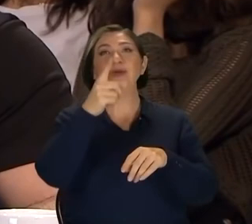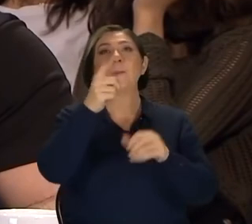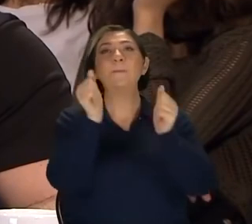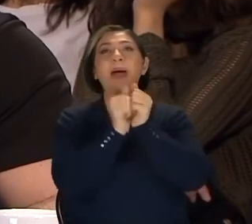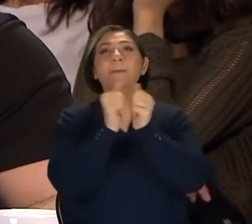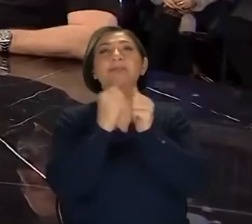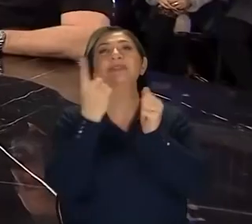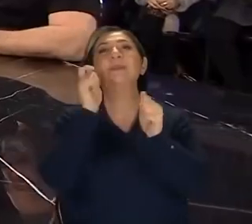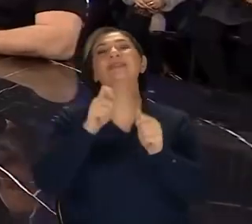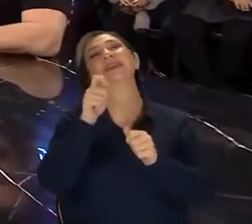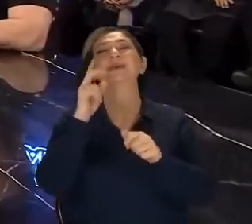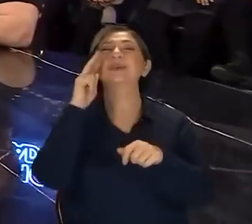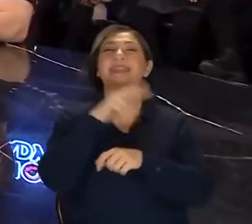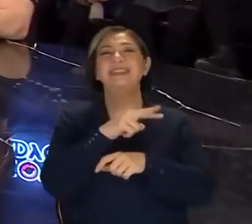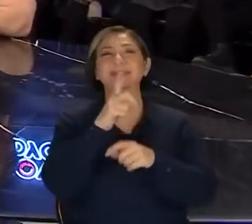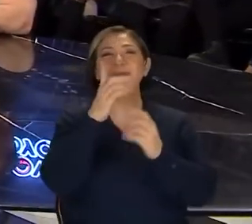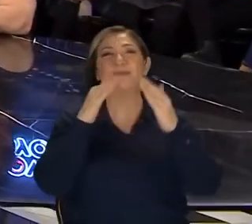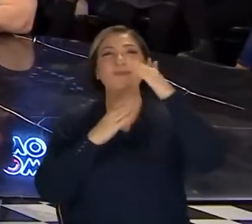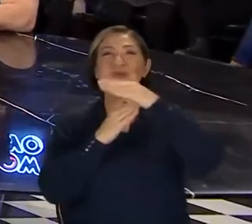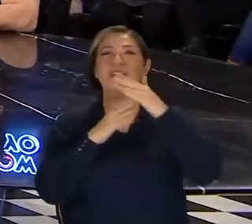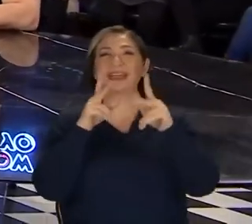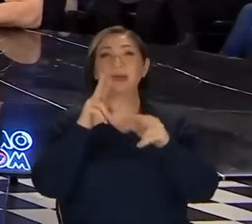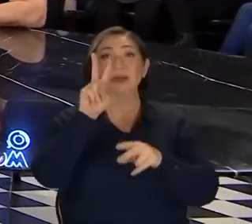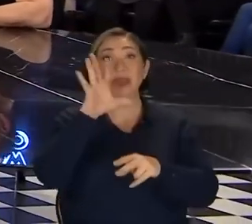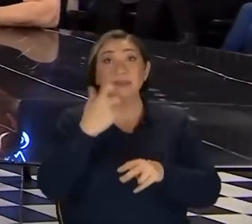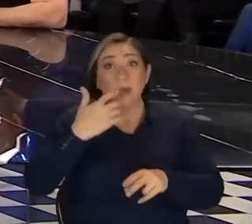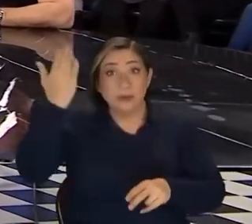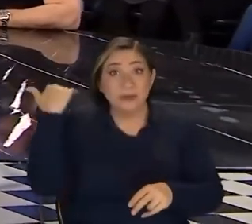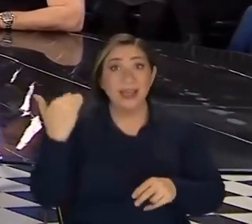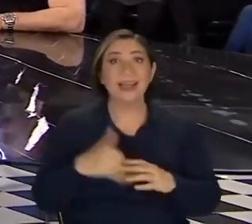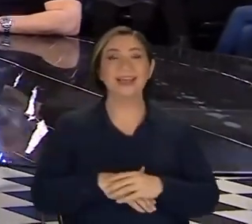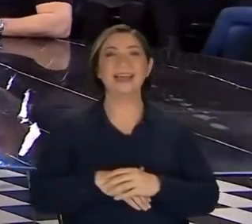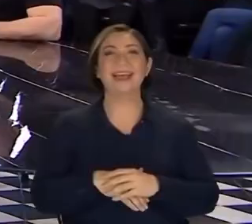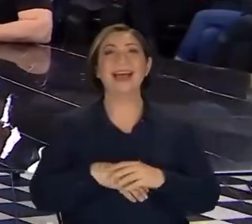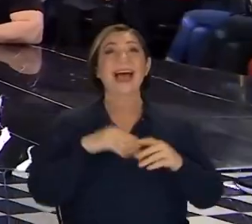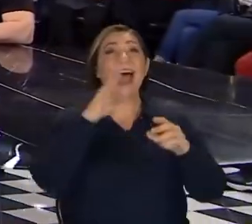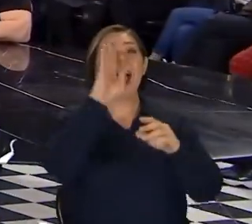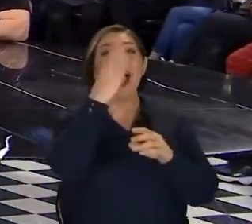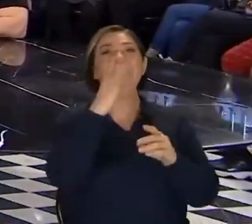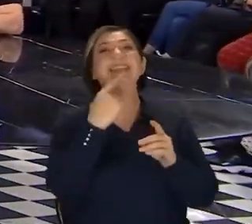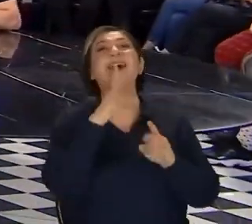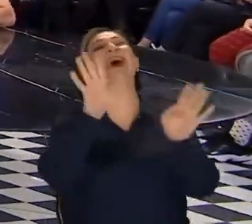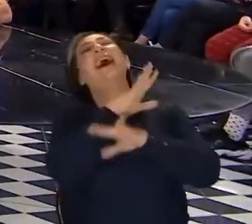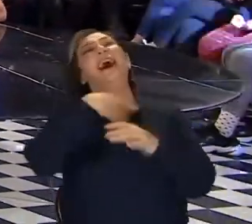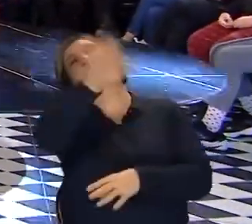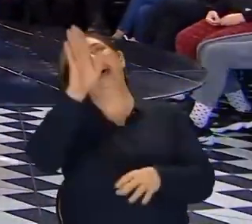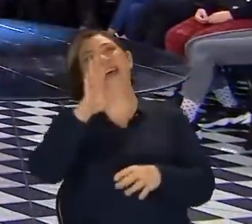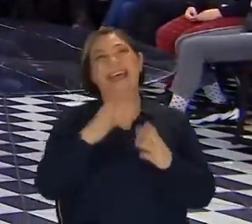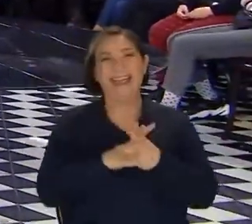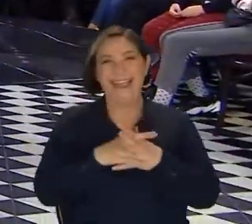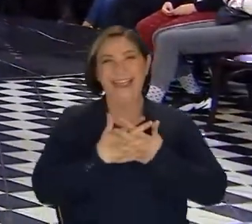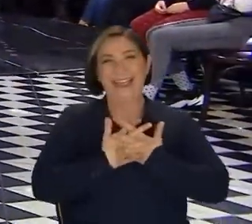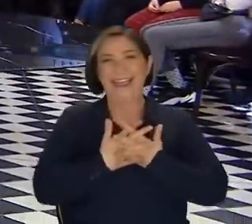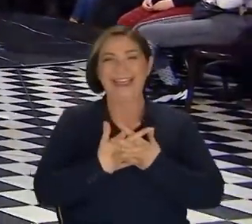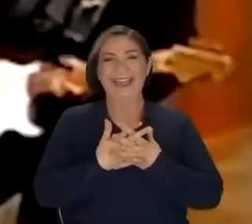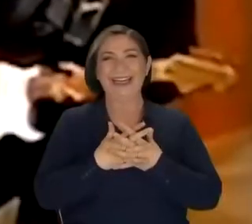bir şey yapmıştık. Onu göstersenize. Arada bir mola vermiş. Ne? 25 sene önce o. Evet. Ya şey aynayı deme. Evet. Hadi lan doğru söyle. Çok